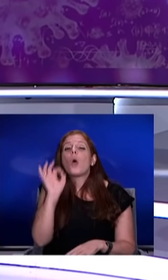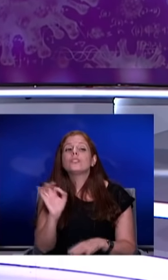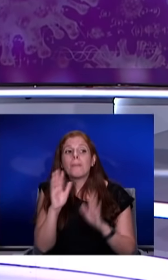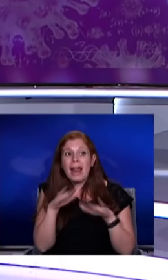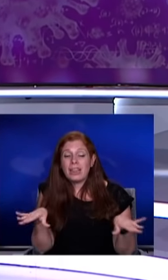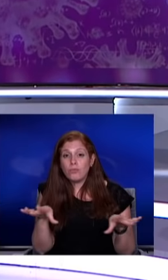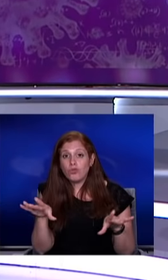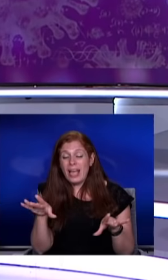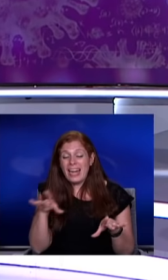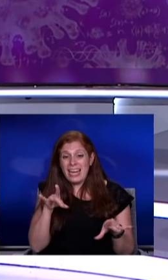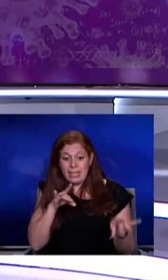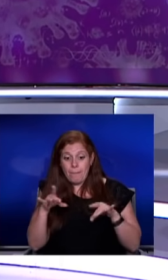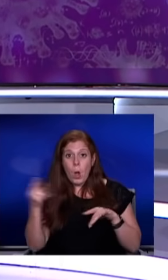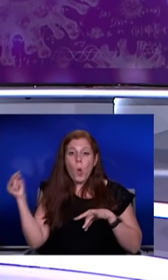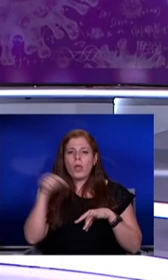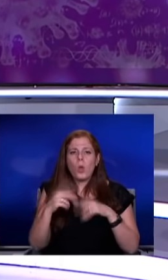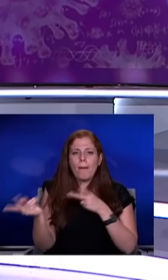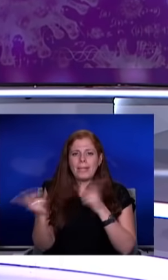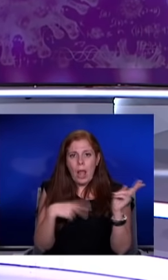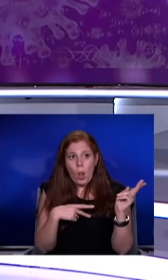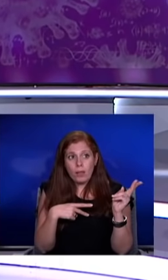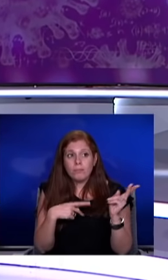שנדבקו הגיעו לבתי החולים. במספרים,